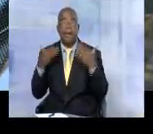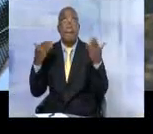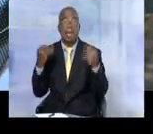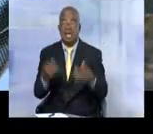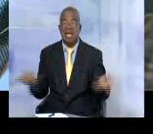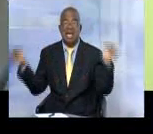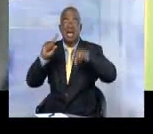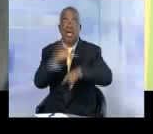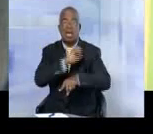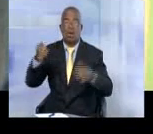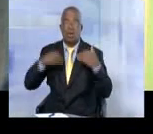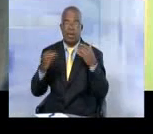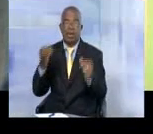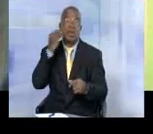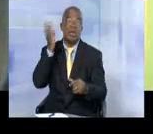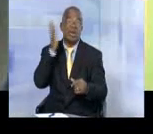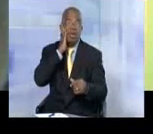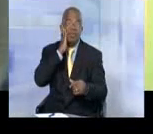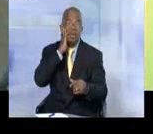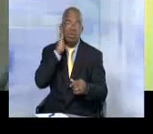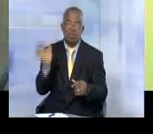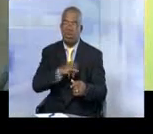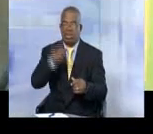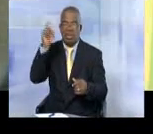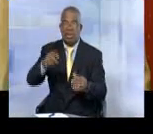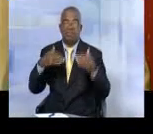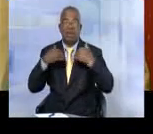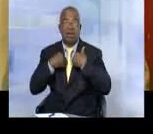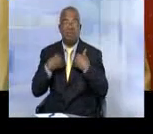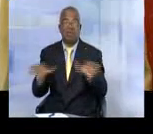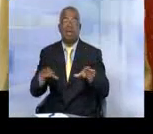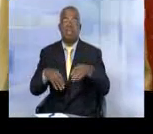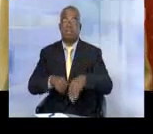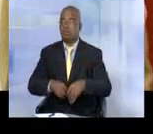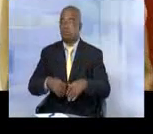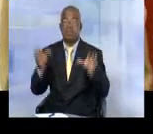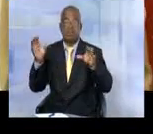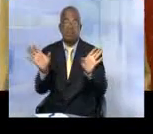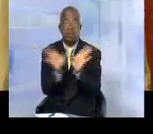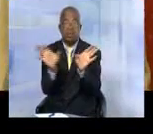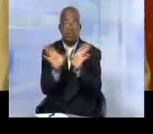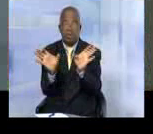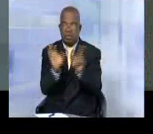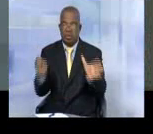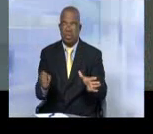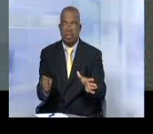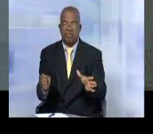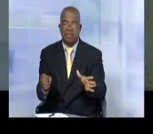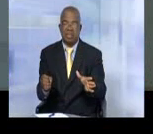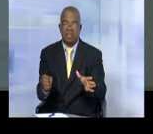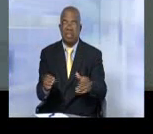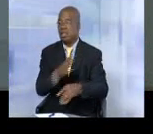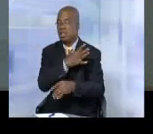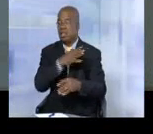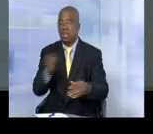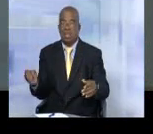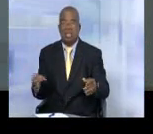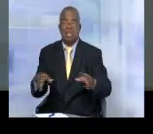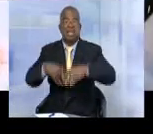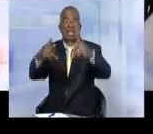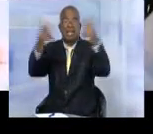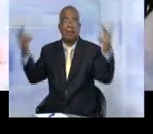Les initiateurs, les responsables du patronat ivoirien visent un objectif, celui d'instruire sur les derniers changements intervenus dans la